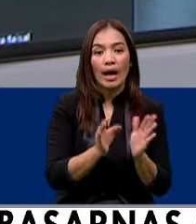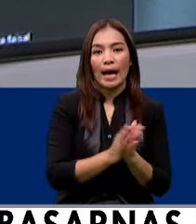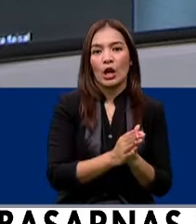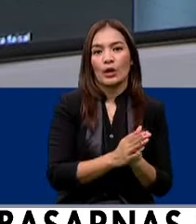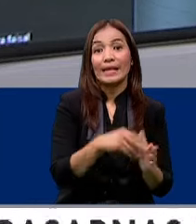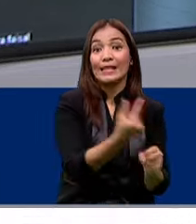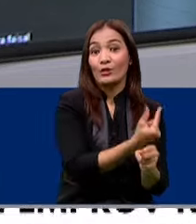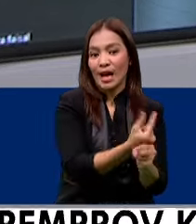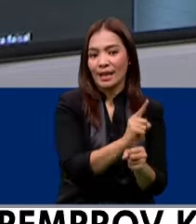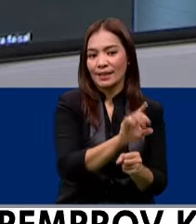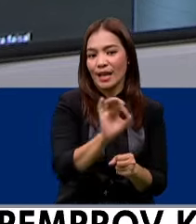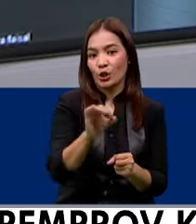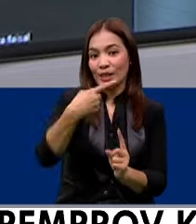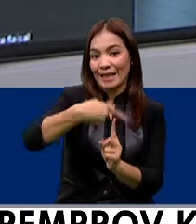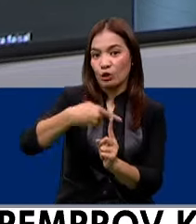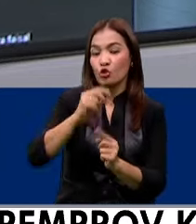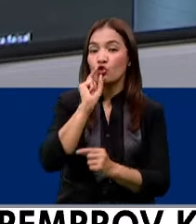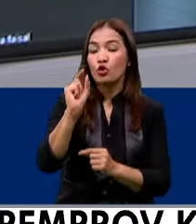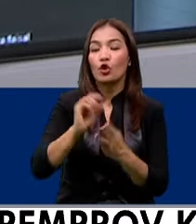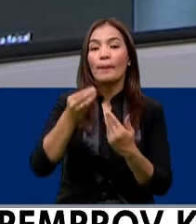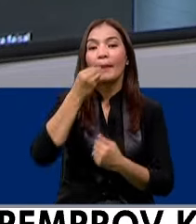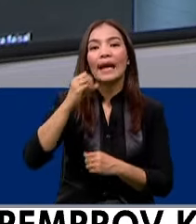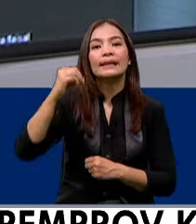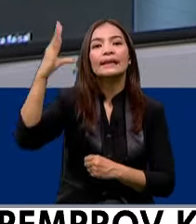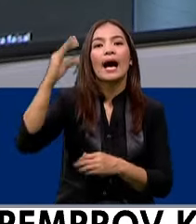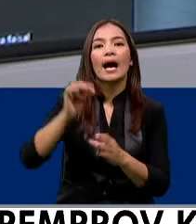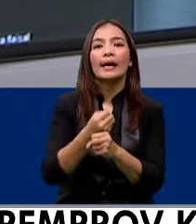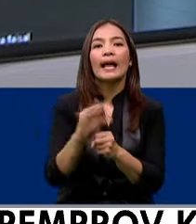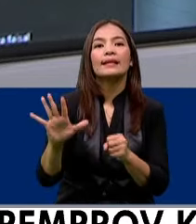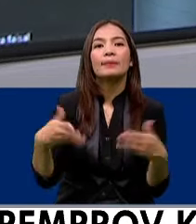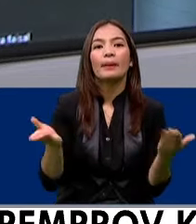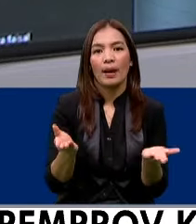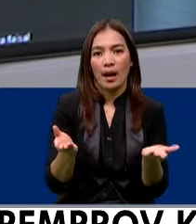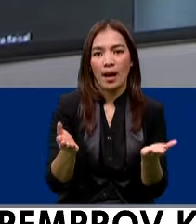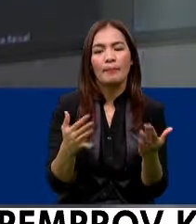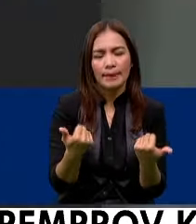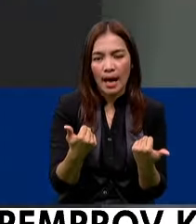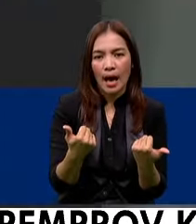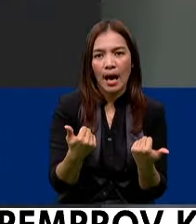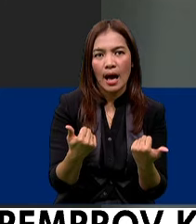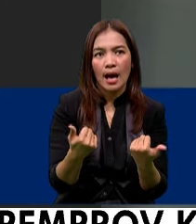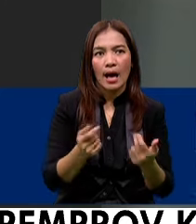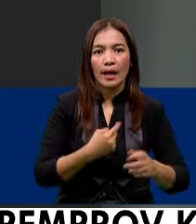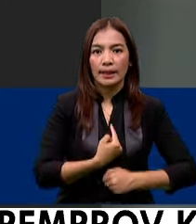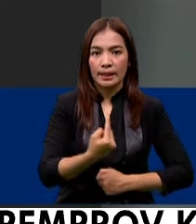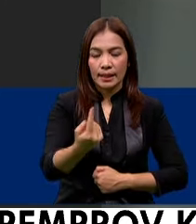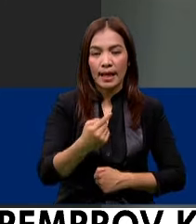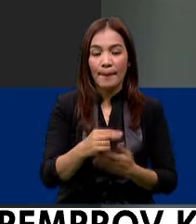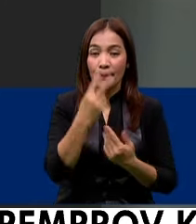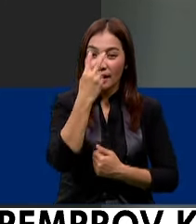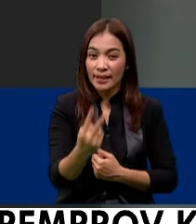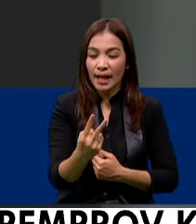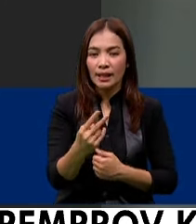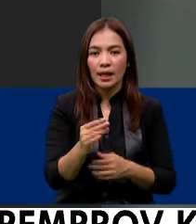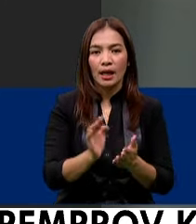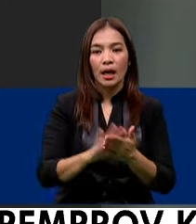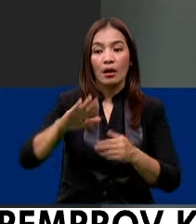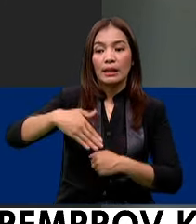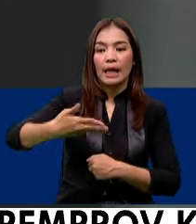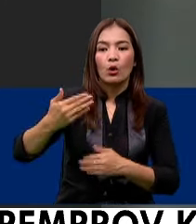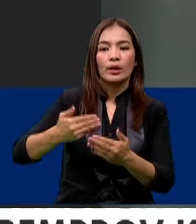saja itu bisa tidak Mas Fitra bisa 100 triliun itu jadi kita e melihat beban defisit tahun depan bisa